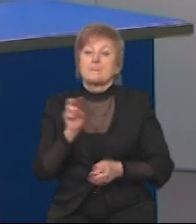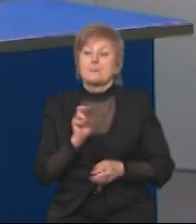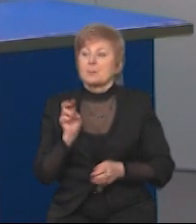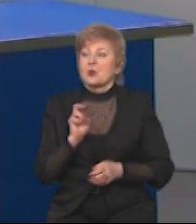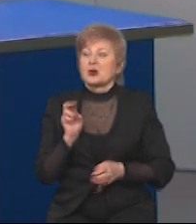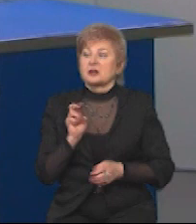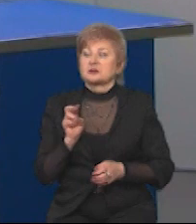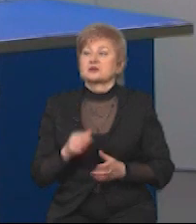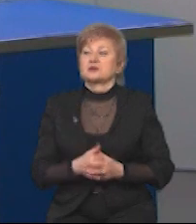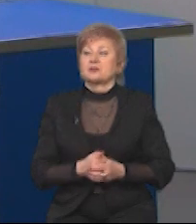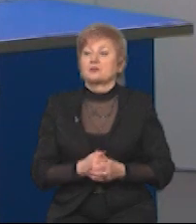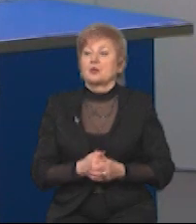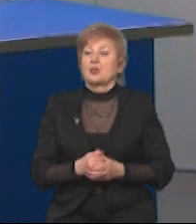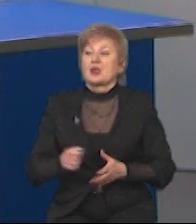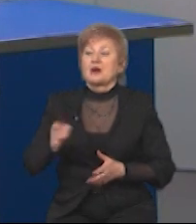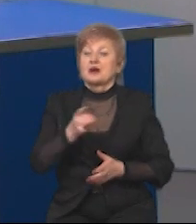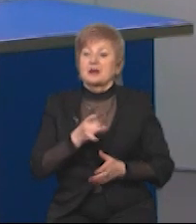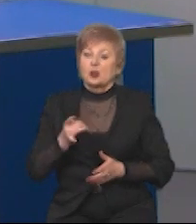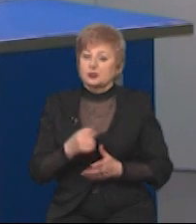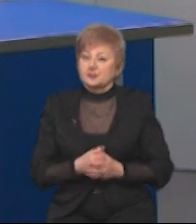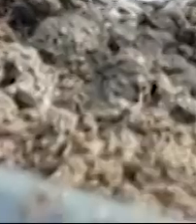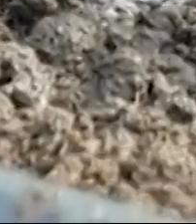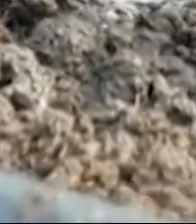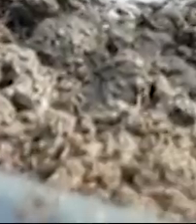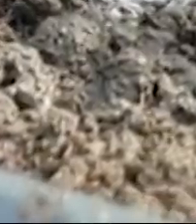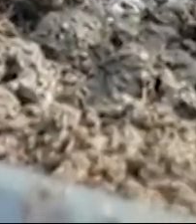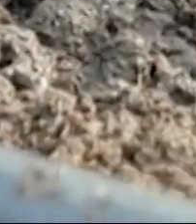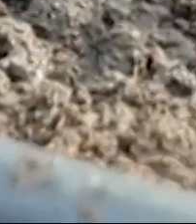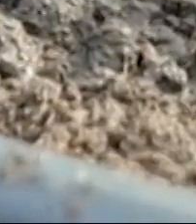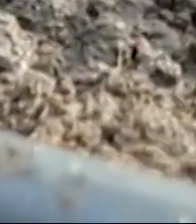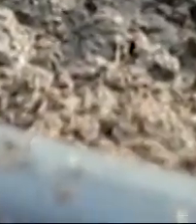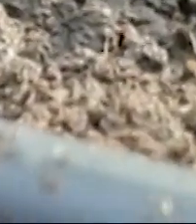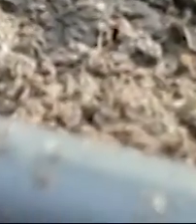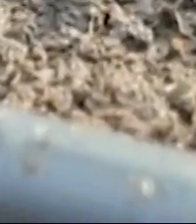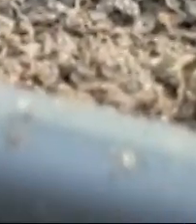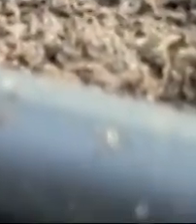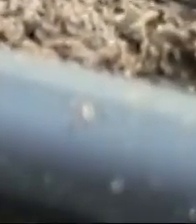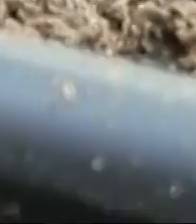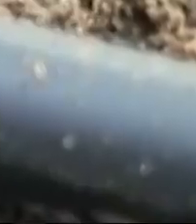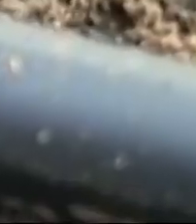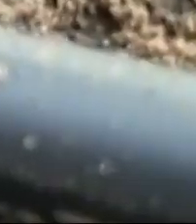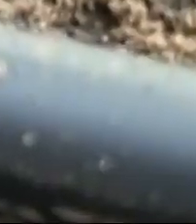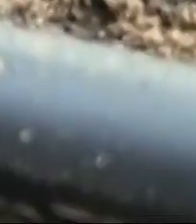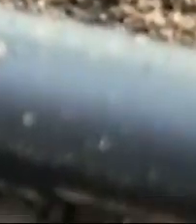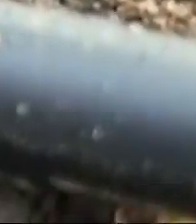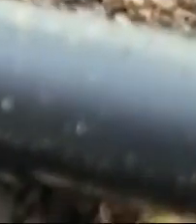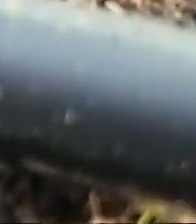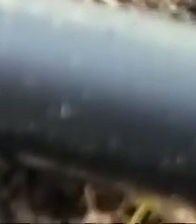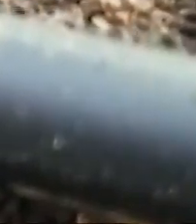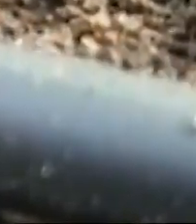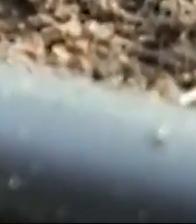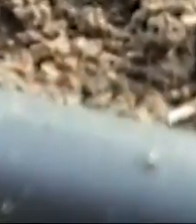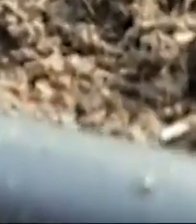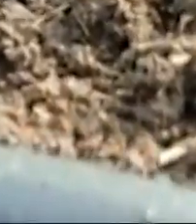Бердянськ. Та Бердянськ – це районне місто. От. І давайте послухаємо, що ж наразі